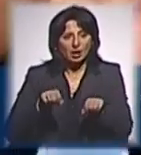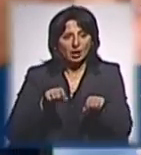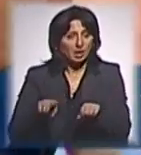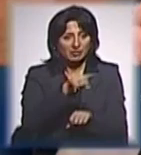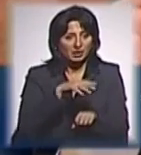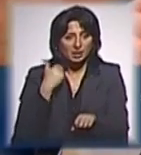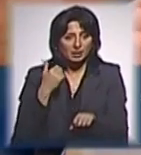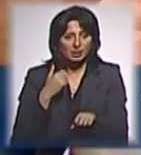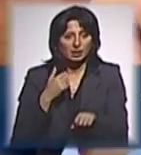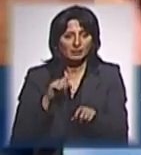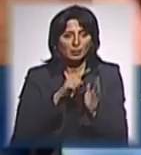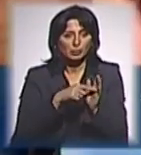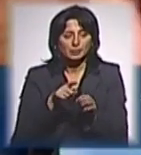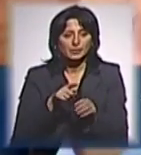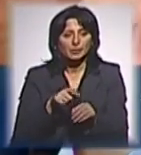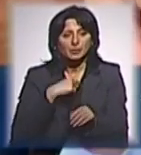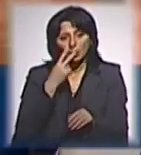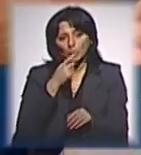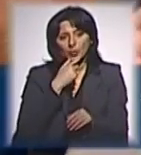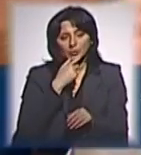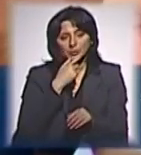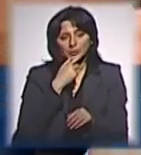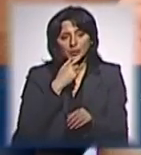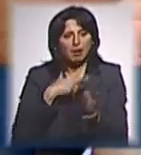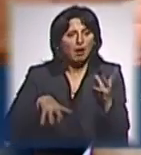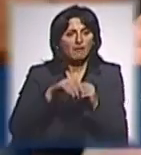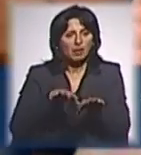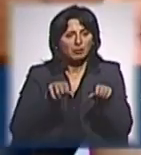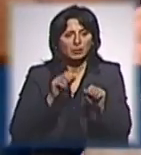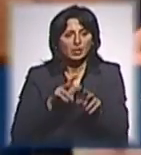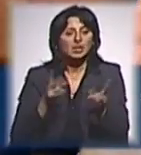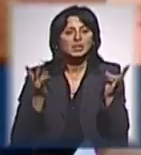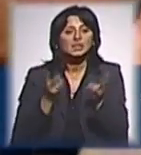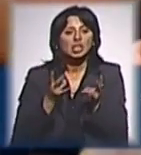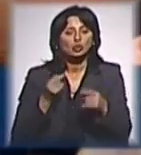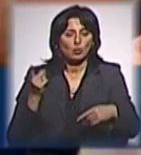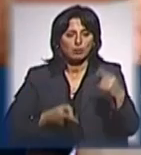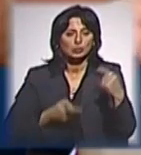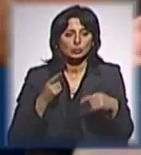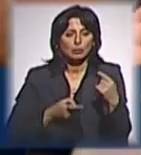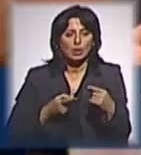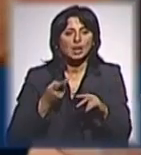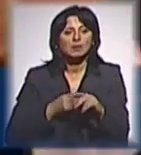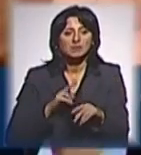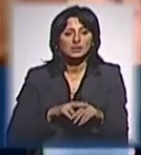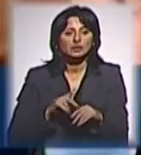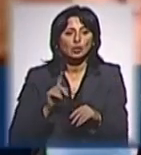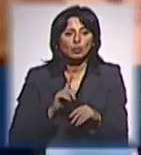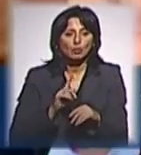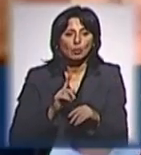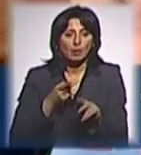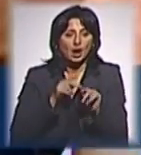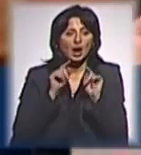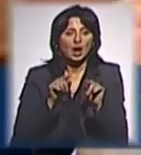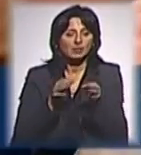გინდათ? ანუ ჩვენ უყურეთ ამ საკითხს ასე, რომ საჭიროა ბრძოლა იმისათვის, რომ